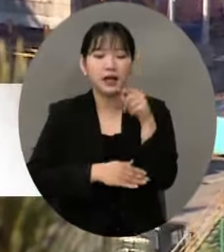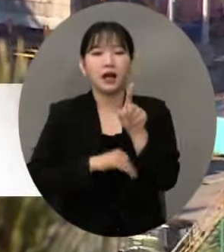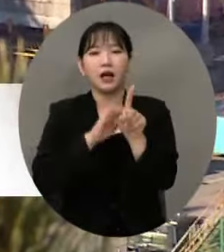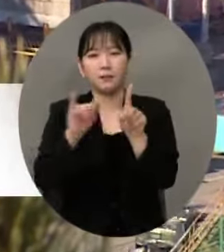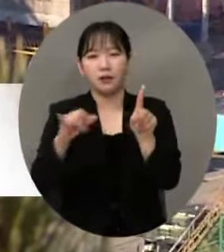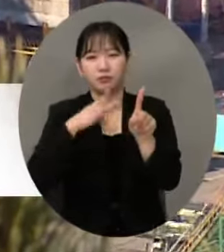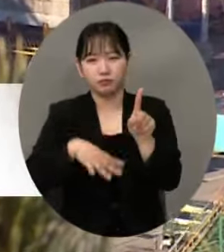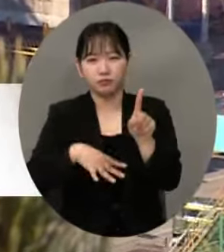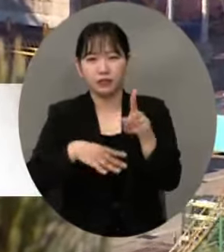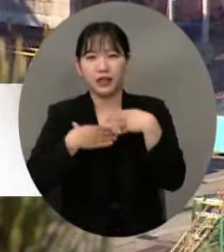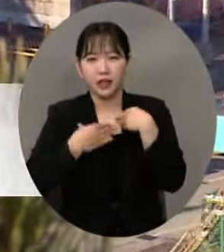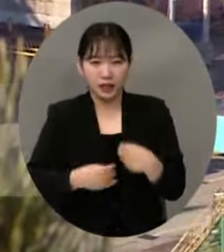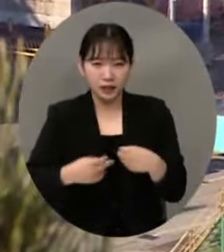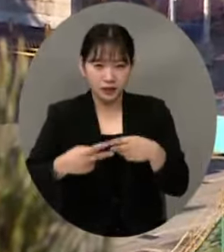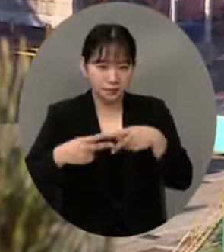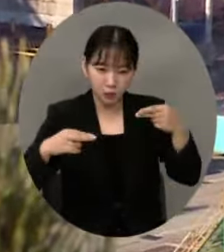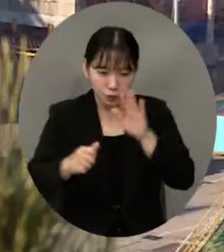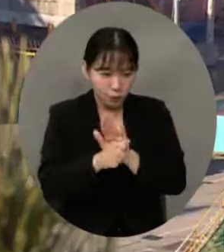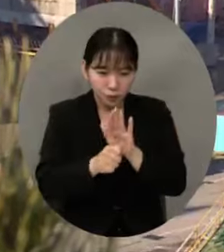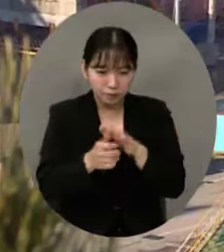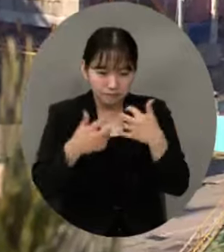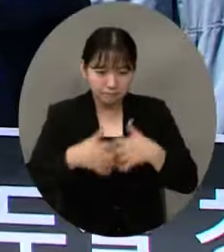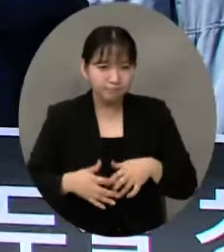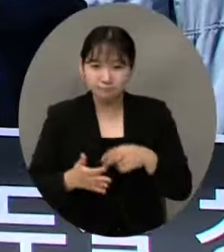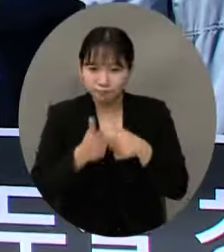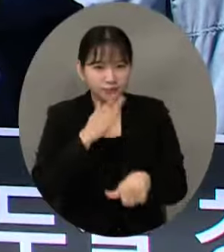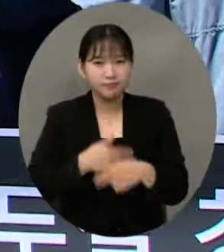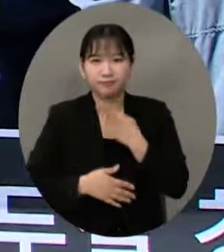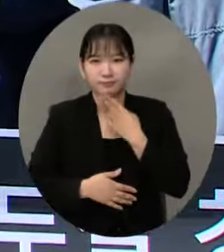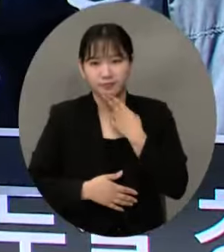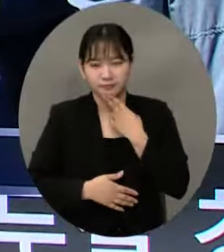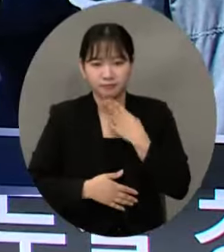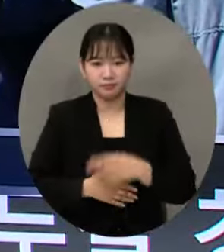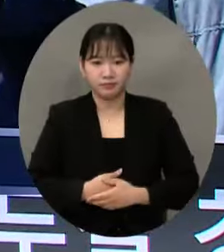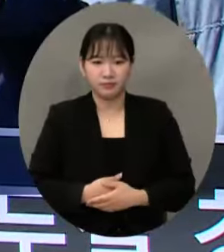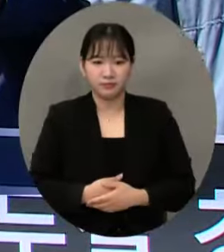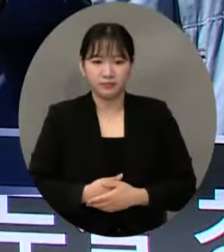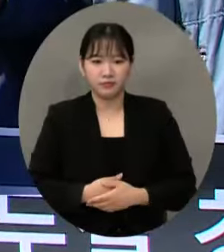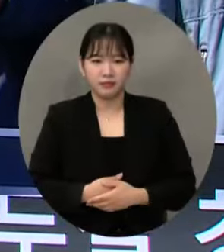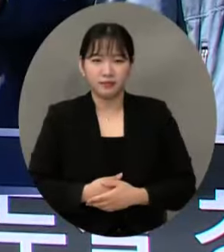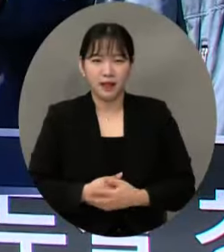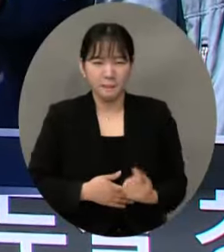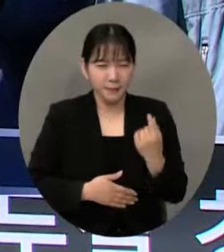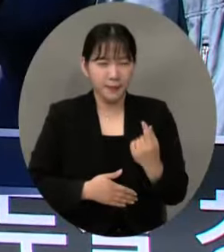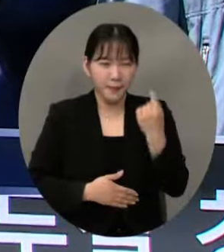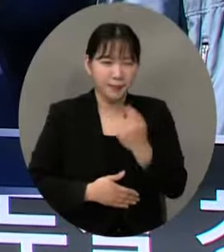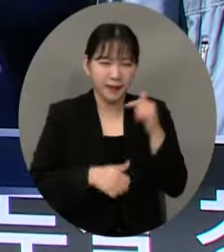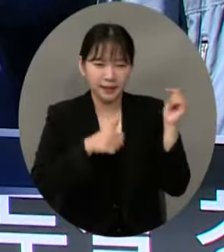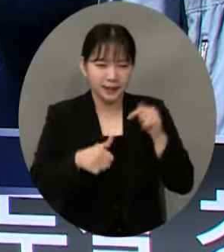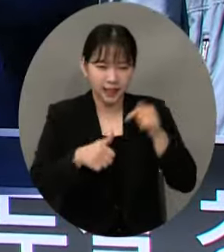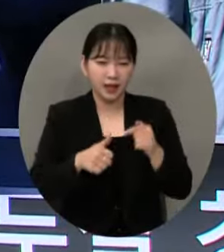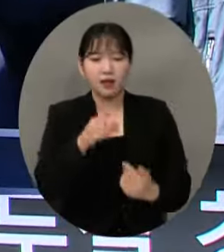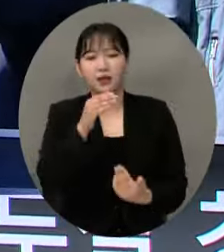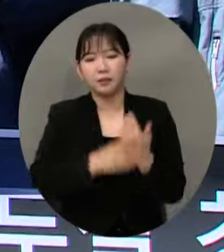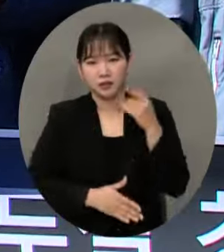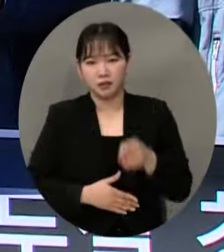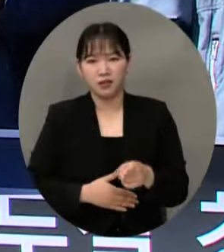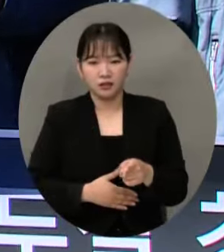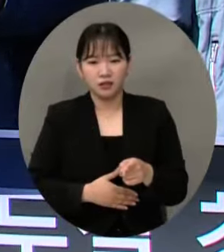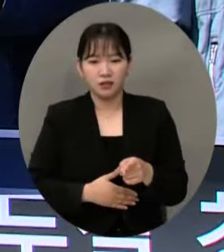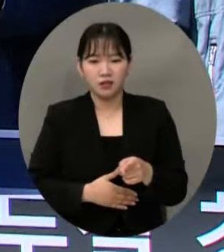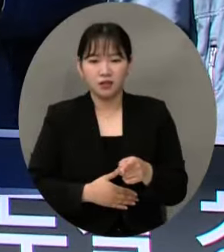명뿐이었고 안전장치도 없었다는 겁니다. 생산 질주의가 빚을 사고라 할 수 있습니다.